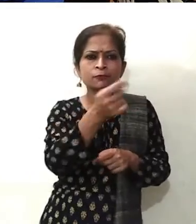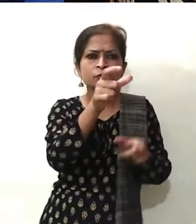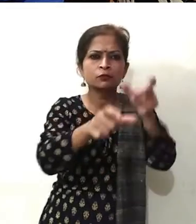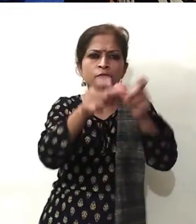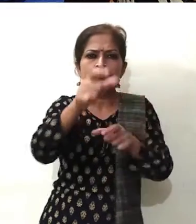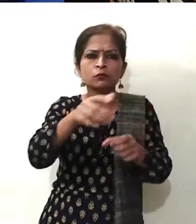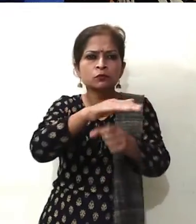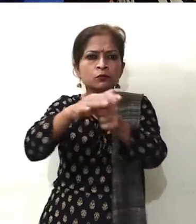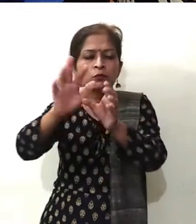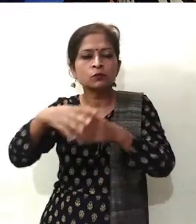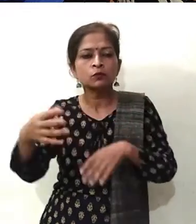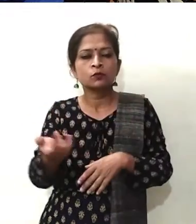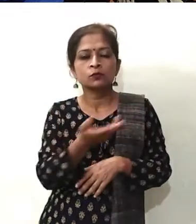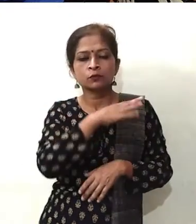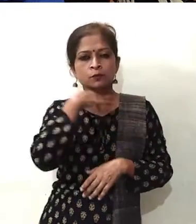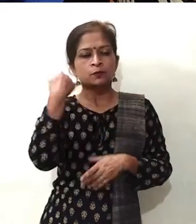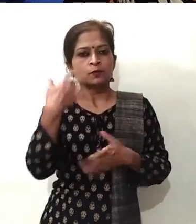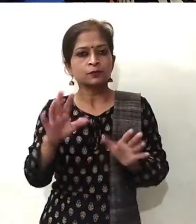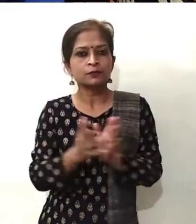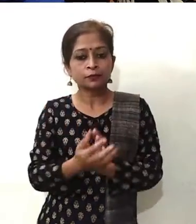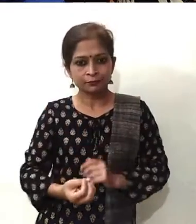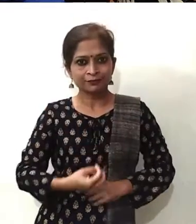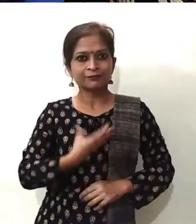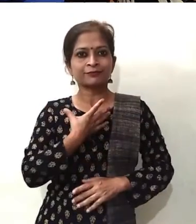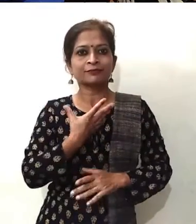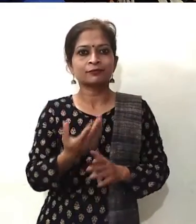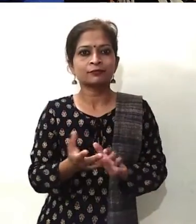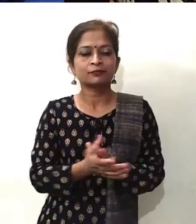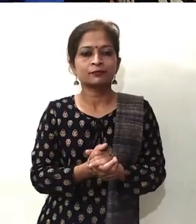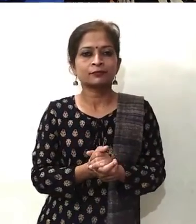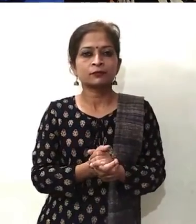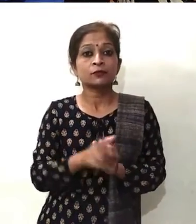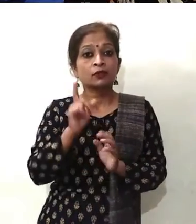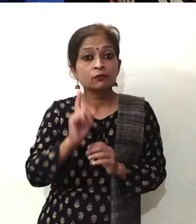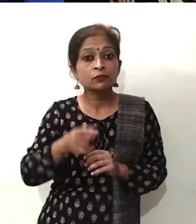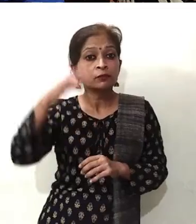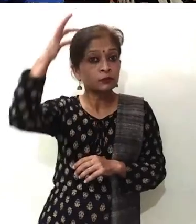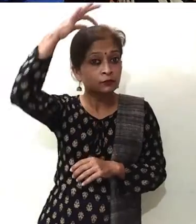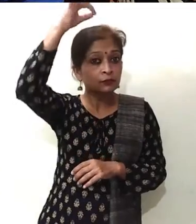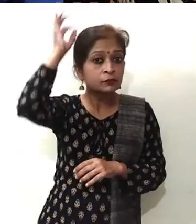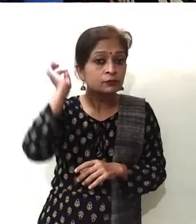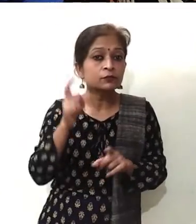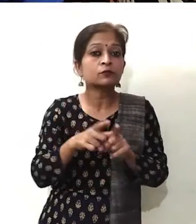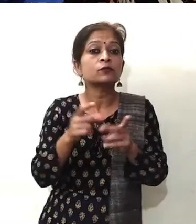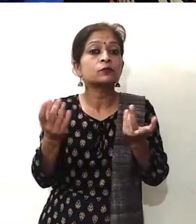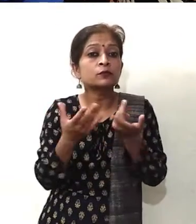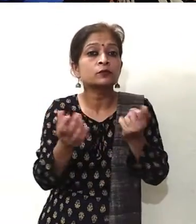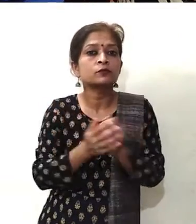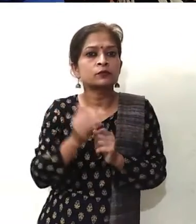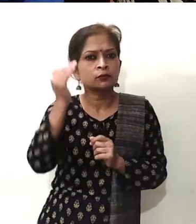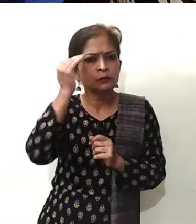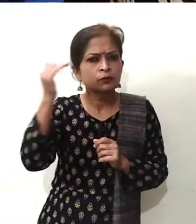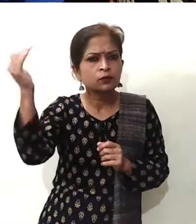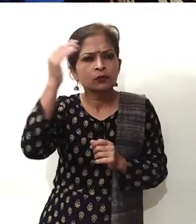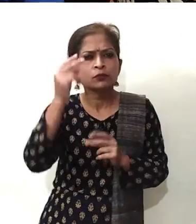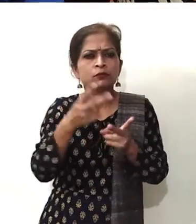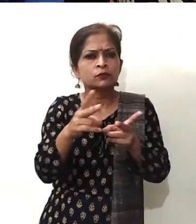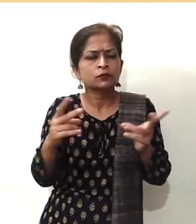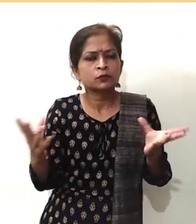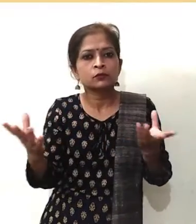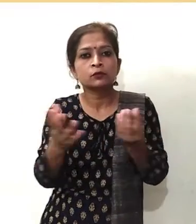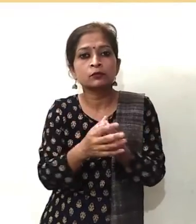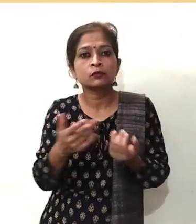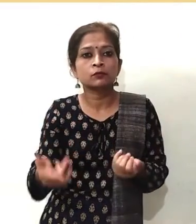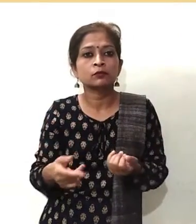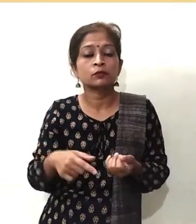प्राप्त करते हैं हंसते हंसते। वही एक ब्राह्मण क्या करता है, ज्ञान के लिए सब कुछ दांव पे लगाता है। आचार्य चाणक्य तो